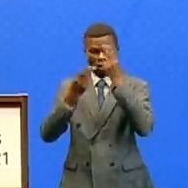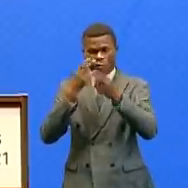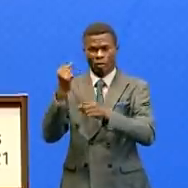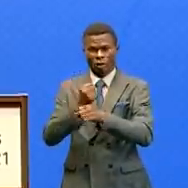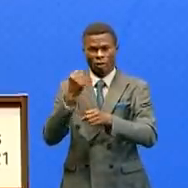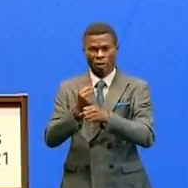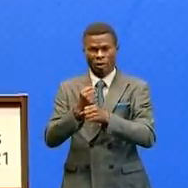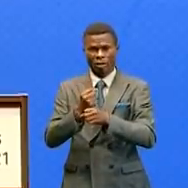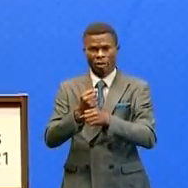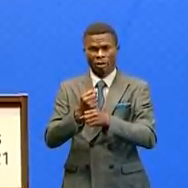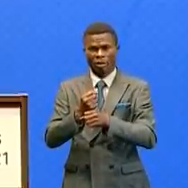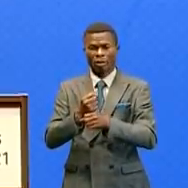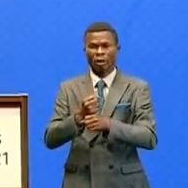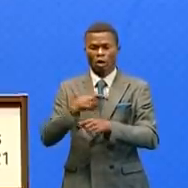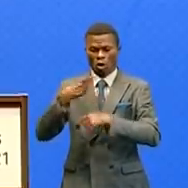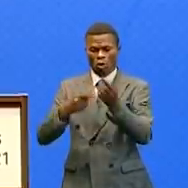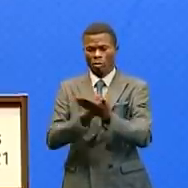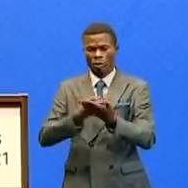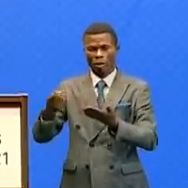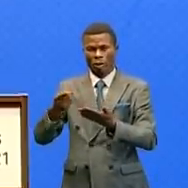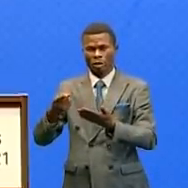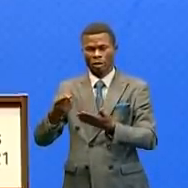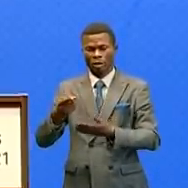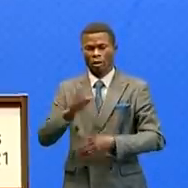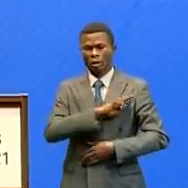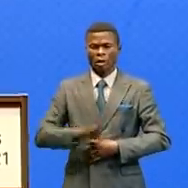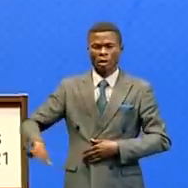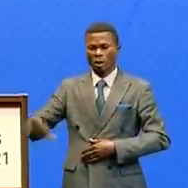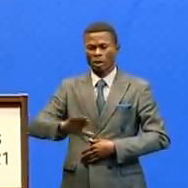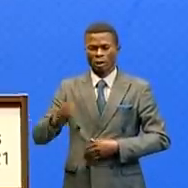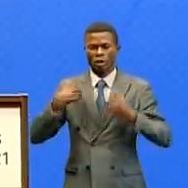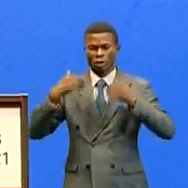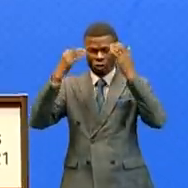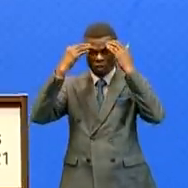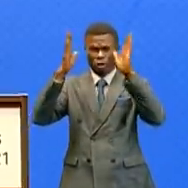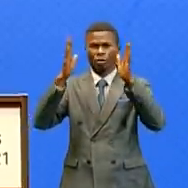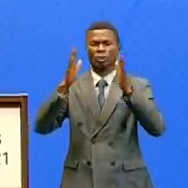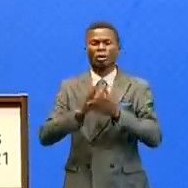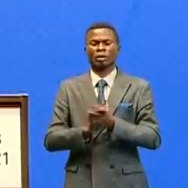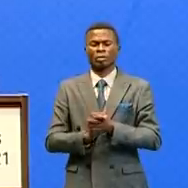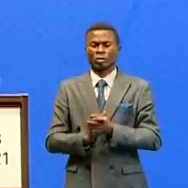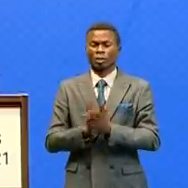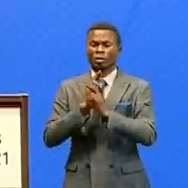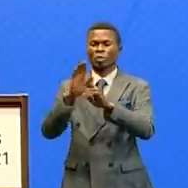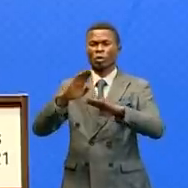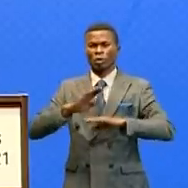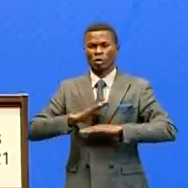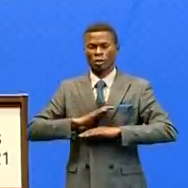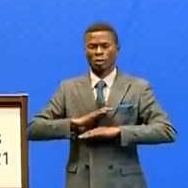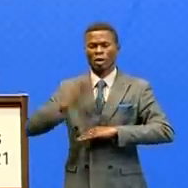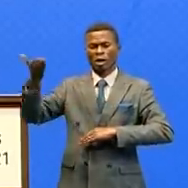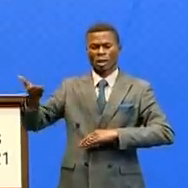travail effectuée en début de semaine dans la République égyptienne. Pour répondre à l'invitation de son